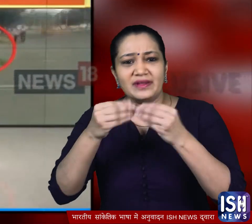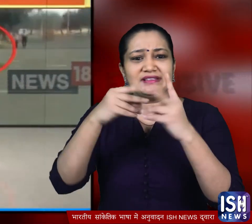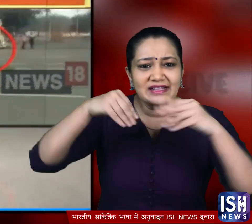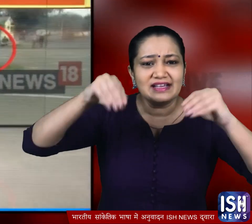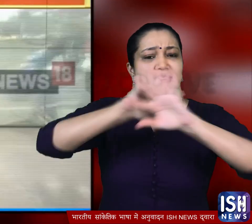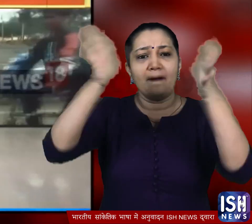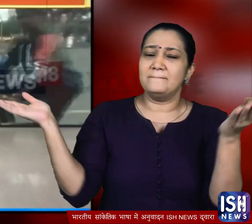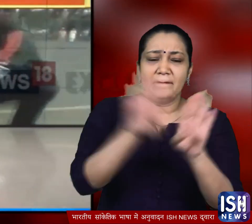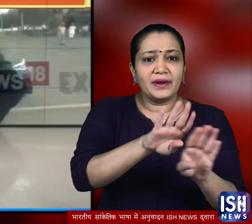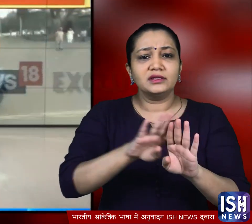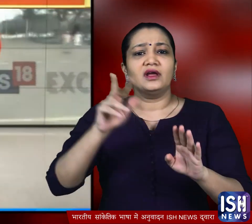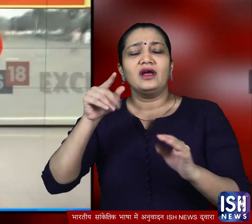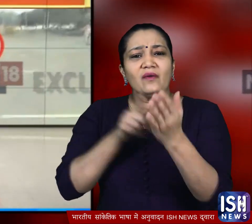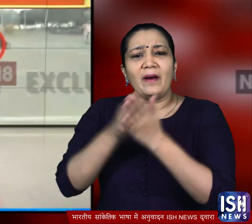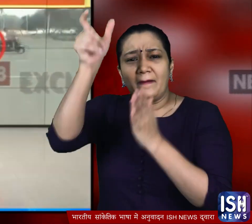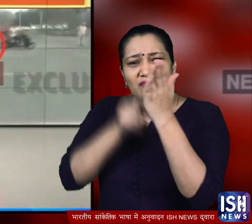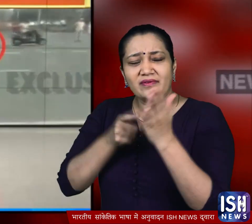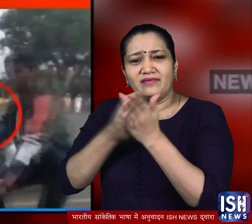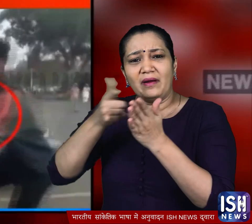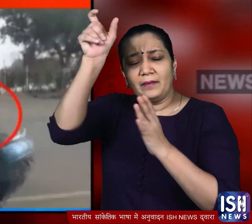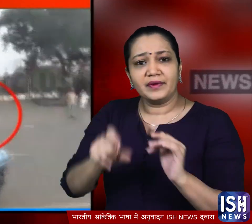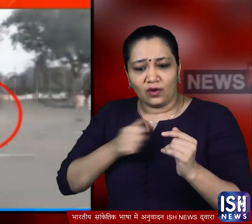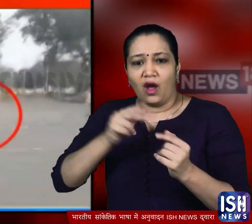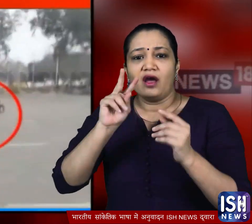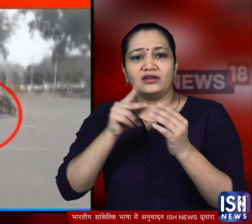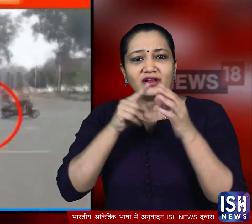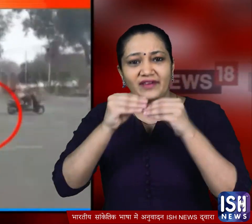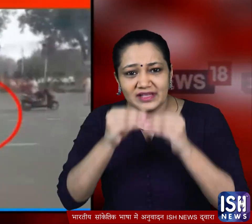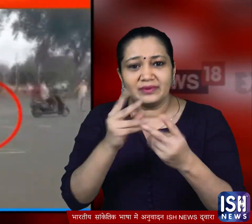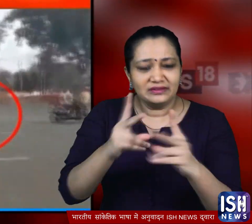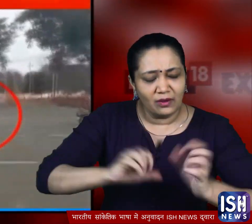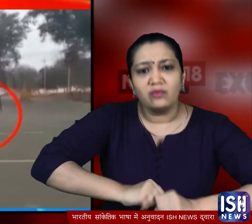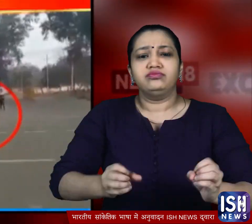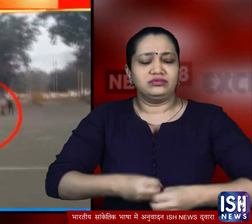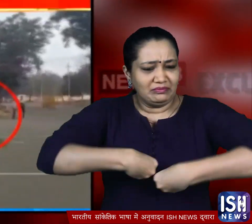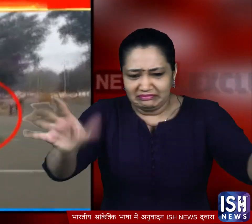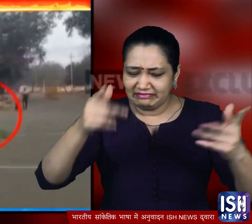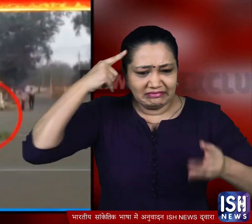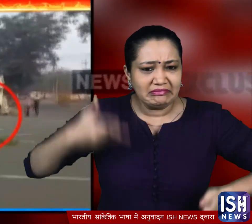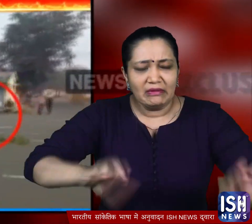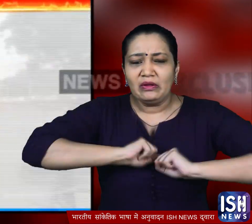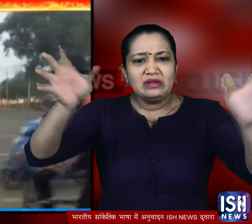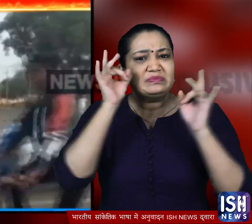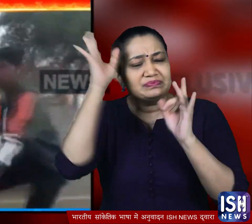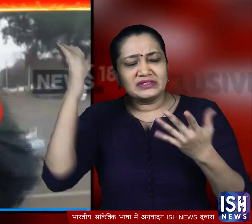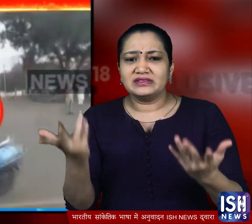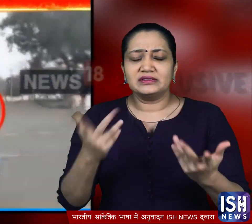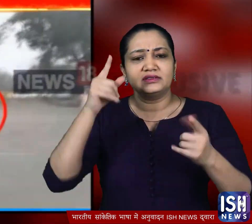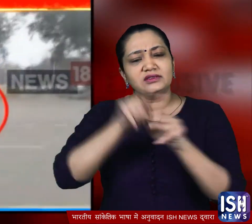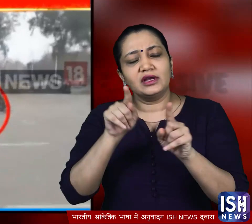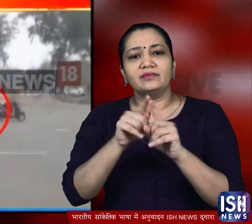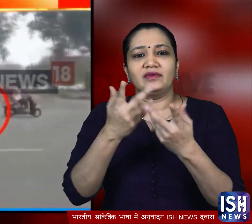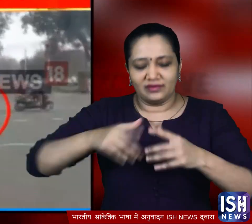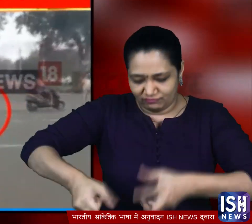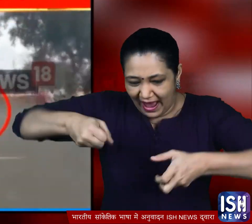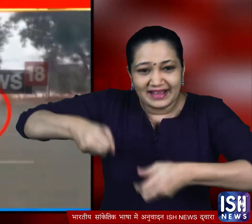से नाराज एक किसान ने अपनी सब्जियां सड़क पर फेंक दी, जो सरकार के इस फैसले से बेहद आग बबूला दिखा और उसने इसी